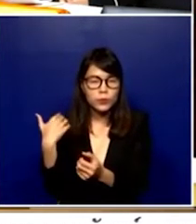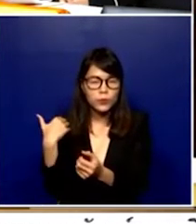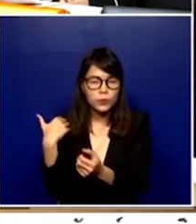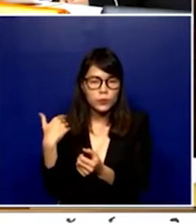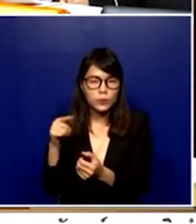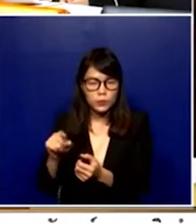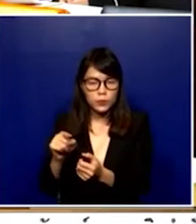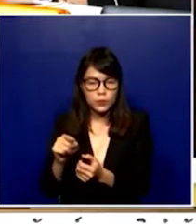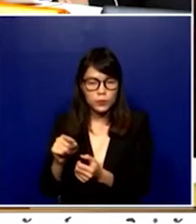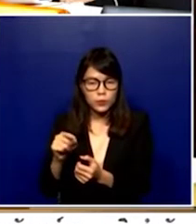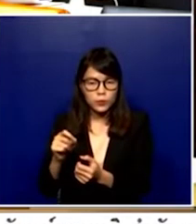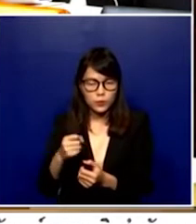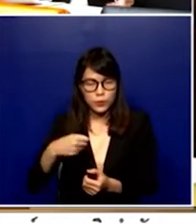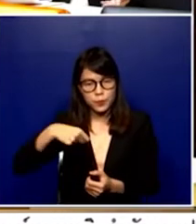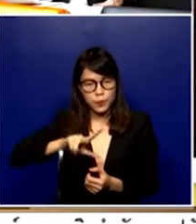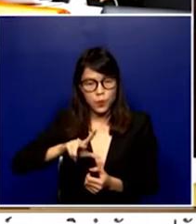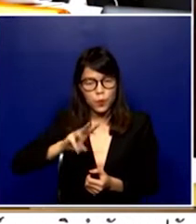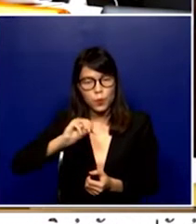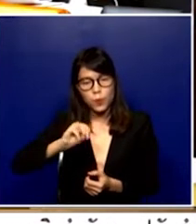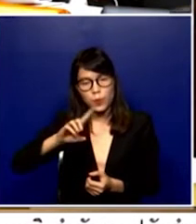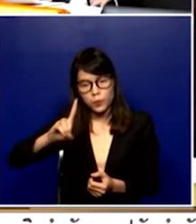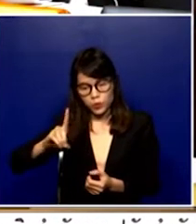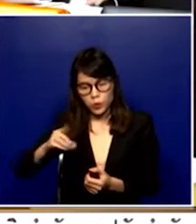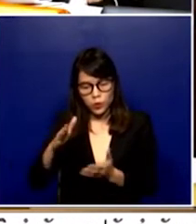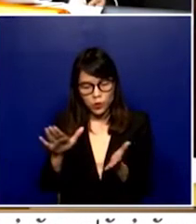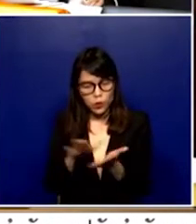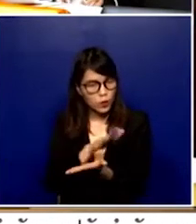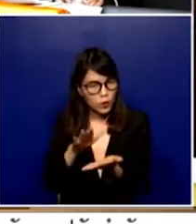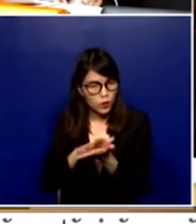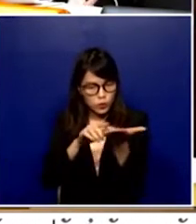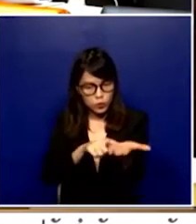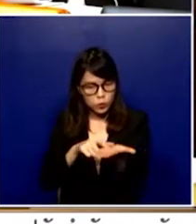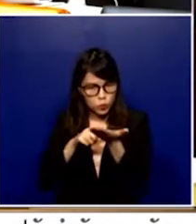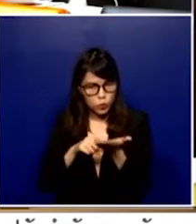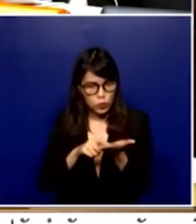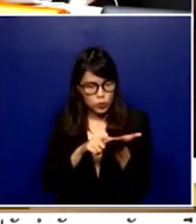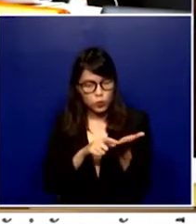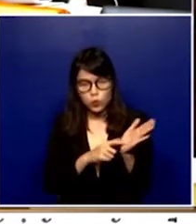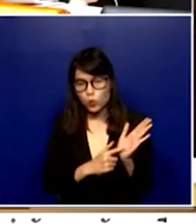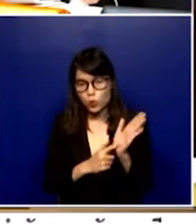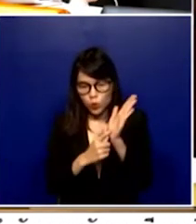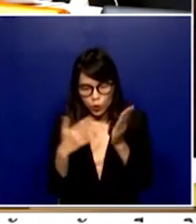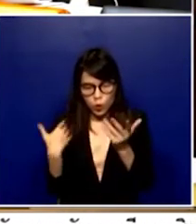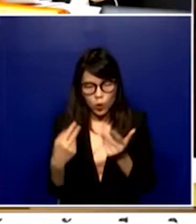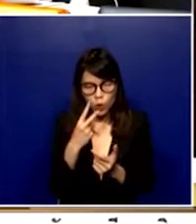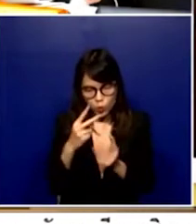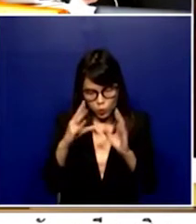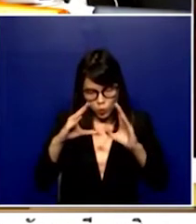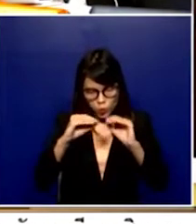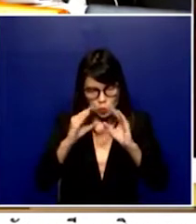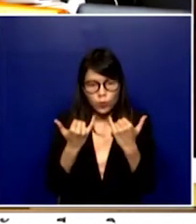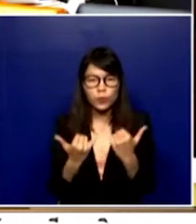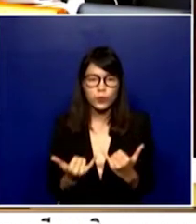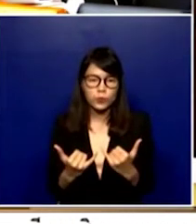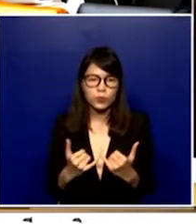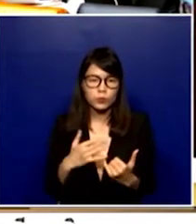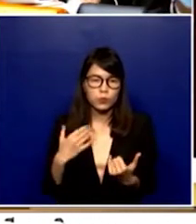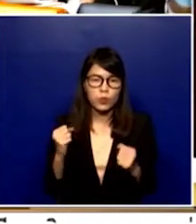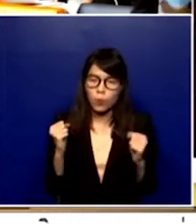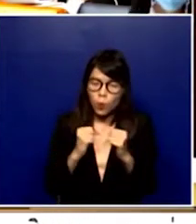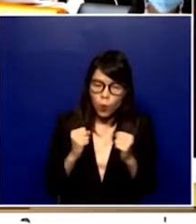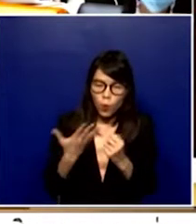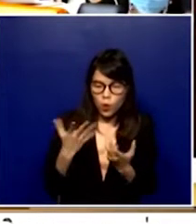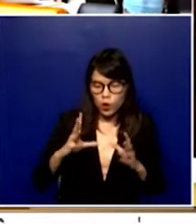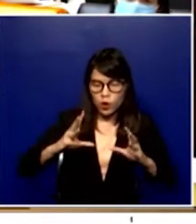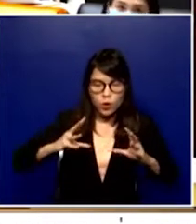ที่ผ่านมานี้มาแดงให้ดูต่อนหนาที่ประชุมแ่นี้ค่ะถ้าท่านไม่กล้า แดงว่า ท่านยอมรับผ